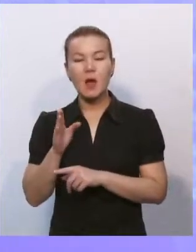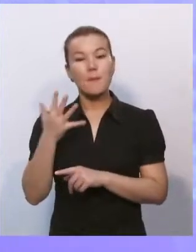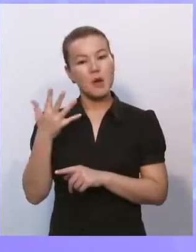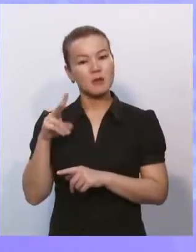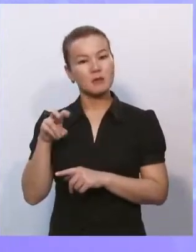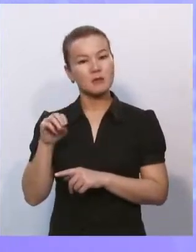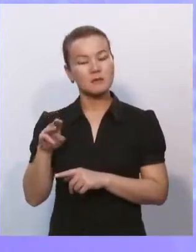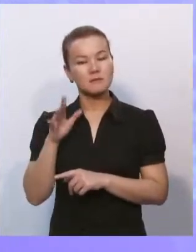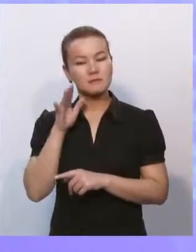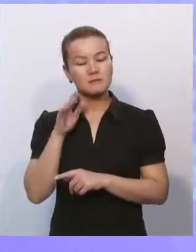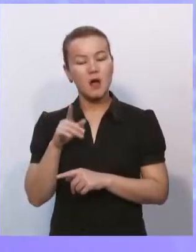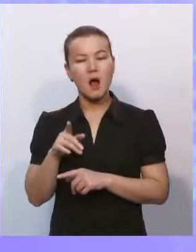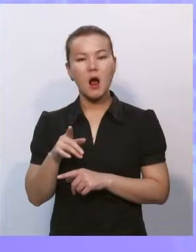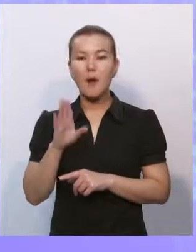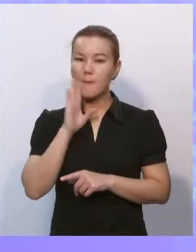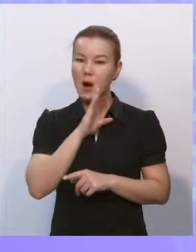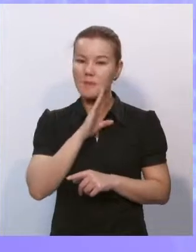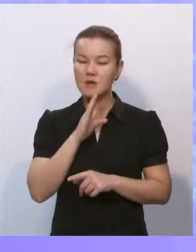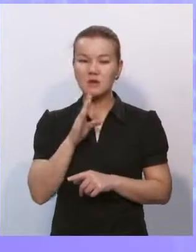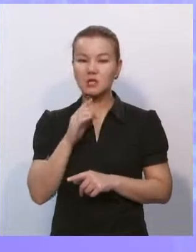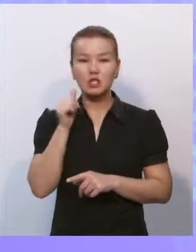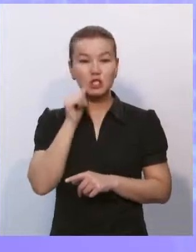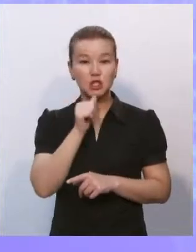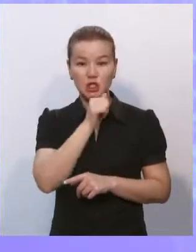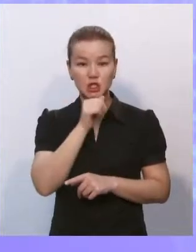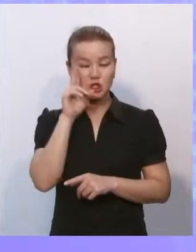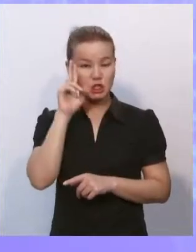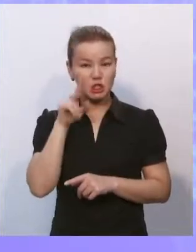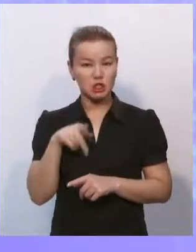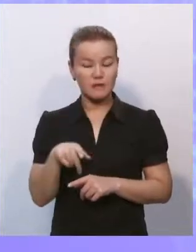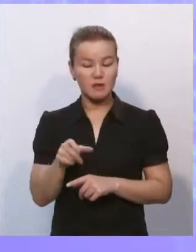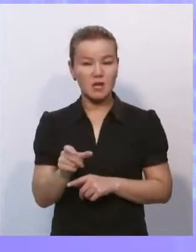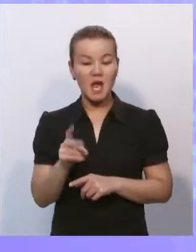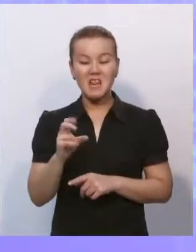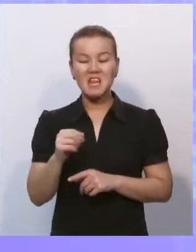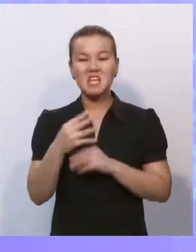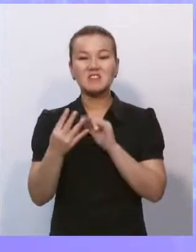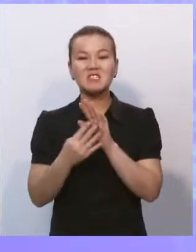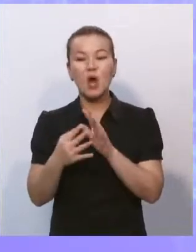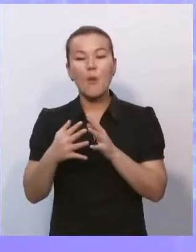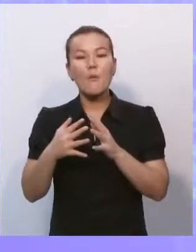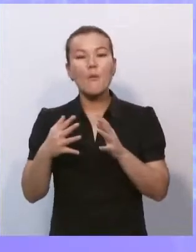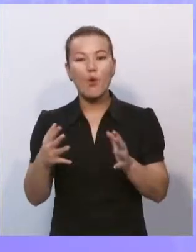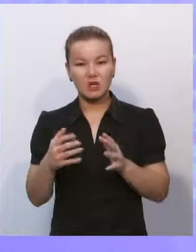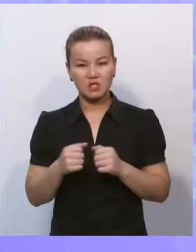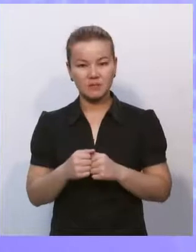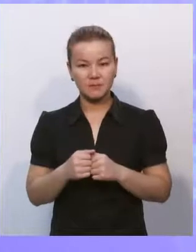лет маме неизвестно на 19 лет больше